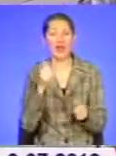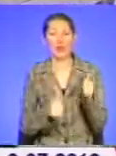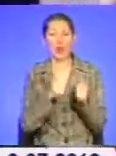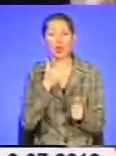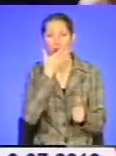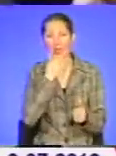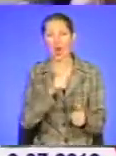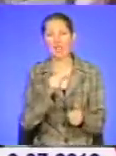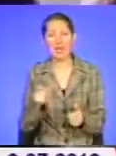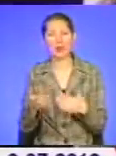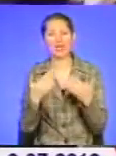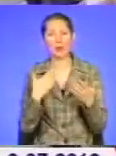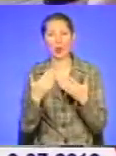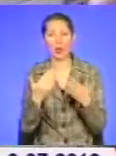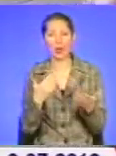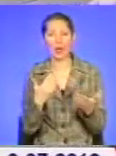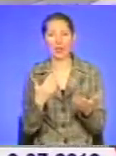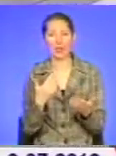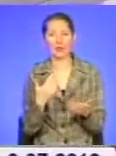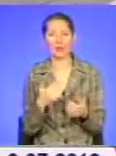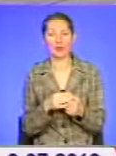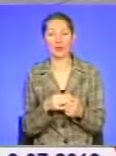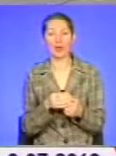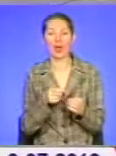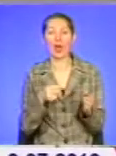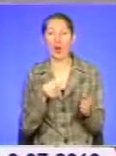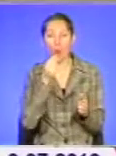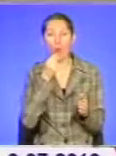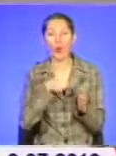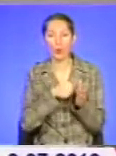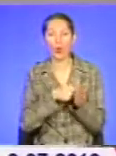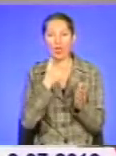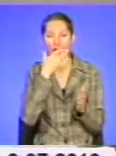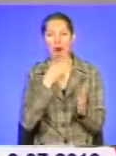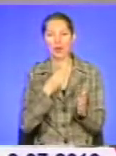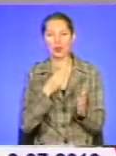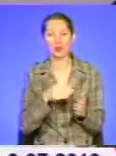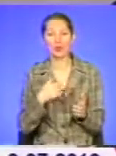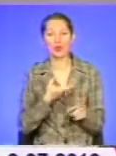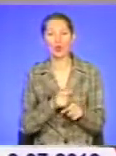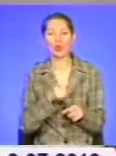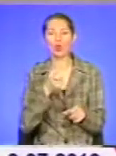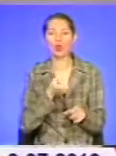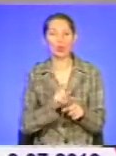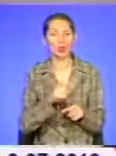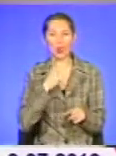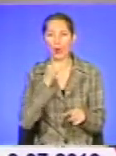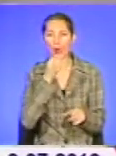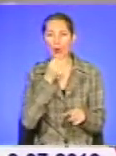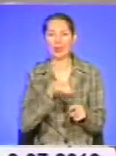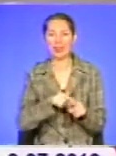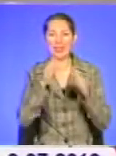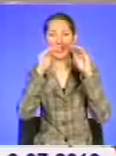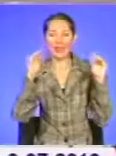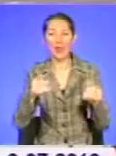гарні люди, спілкування. Ну, годують гарно. Мені тут дуже подобається цей табір, в якому